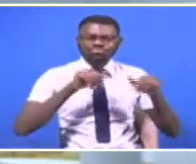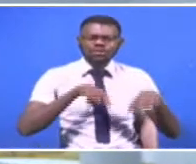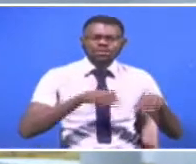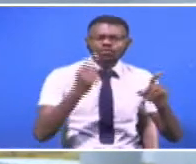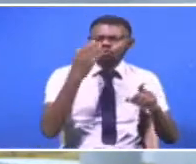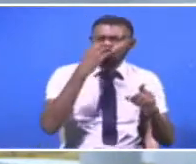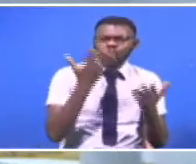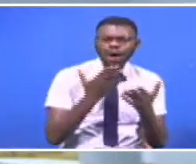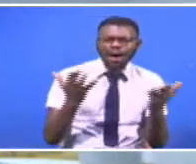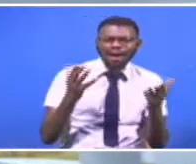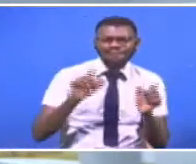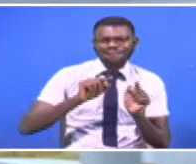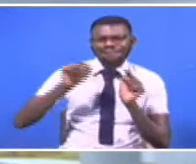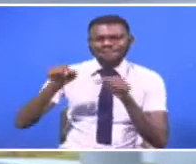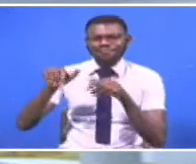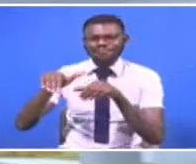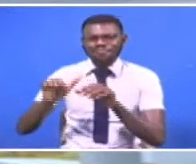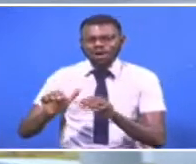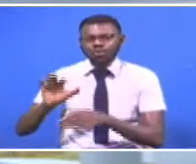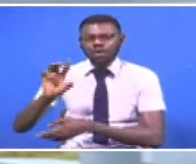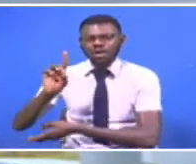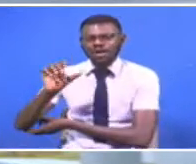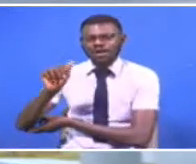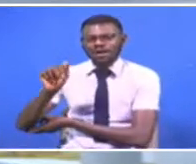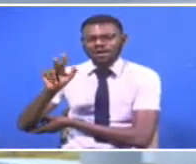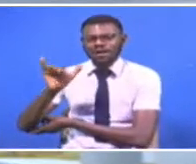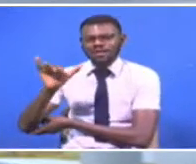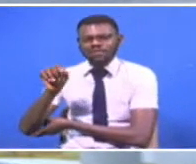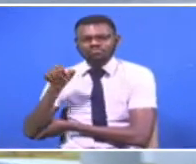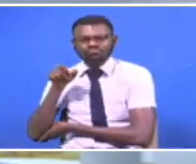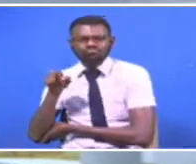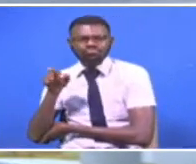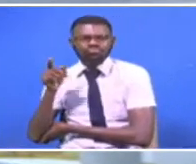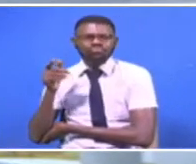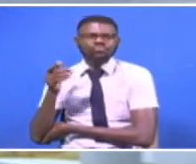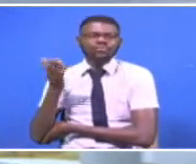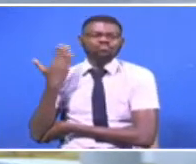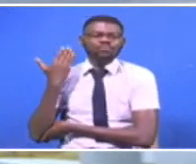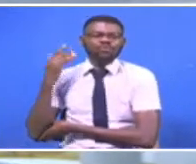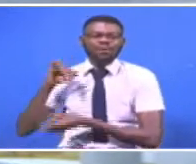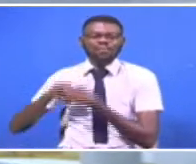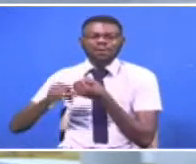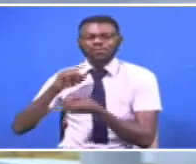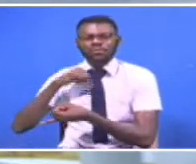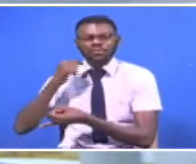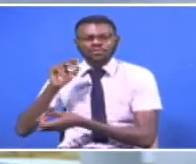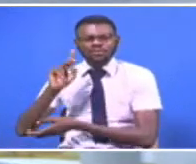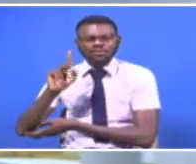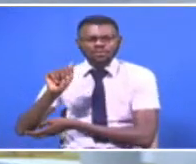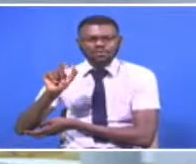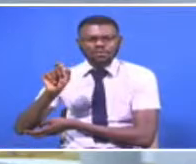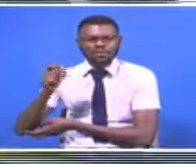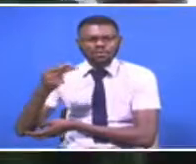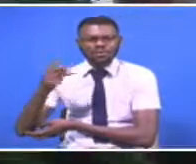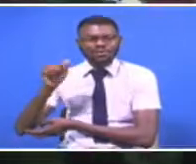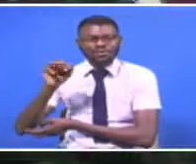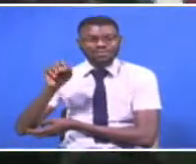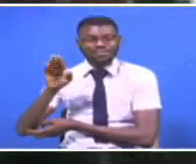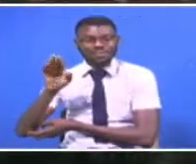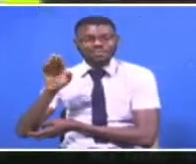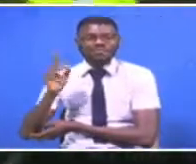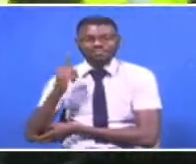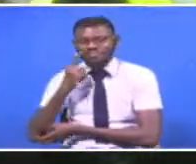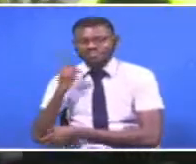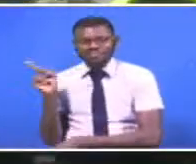ya David Chepkonyi. Marehemu Chepkonyi alikuwa mumewe mbunge wa Njoro Charity Kathambi. Ken Gashuhi anaarifu.